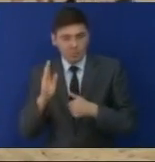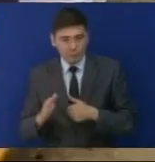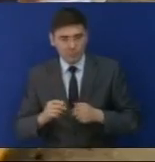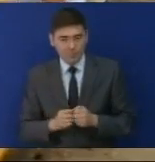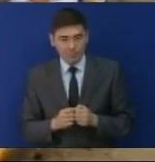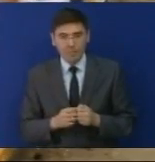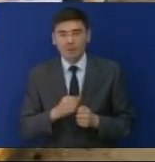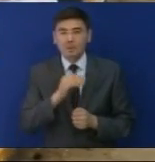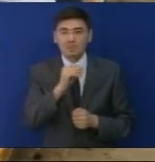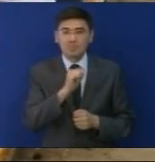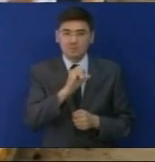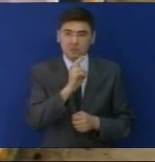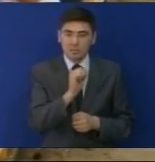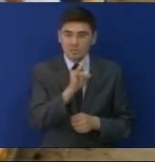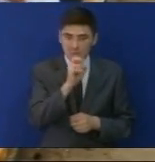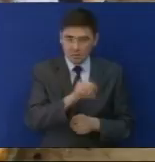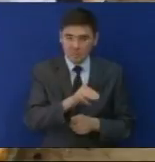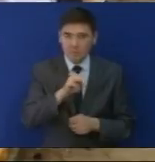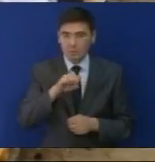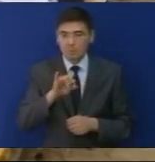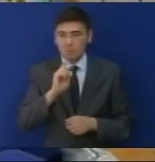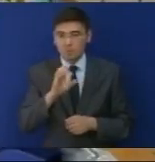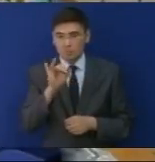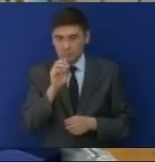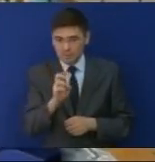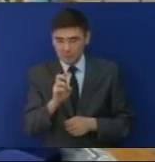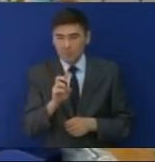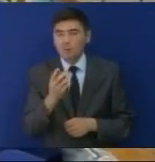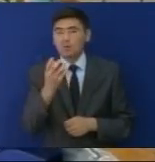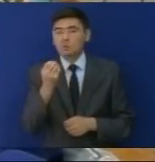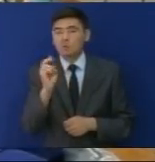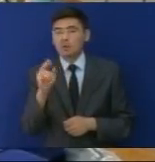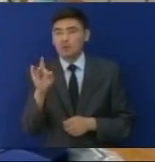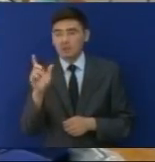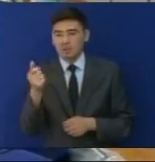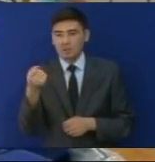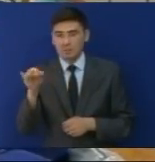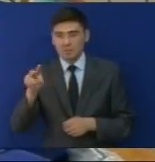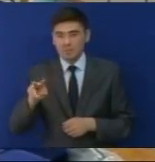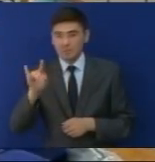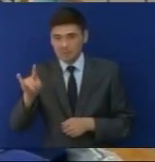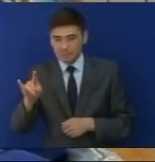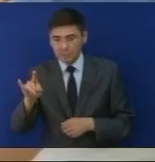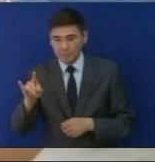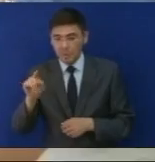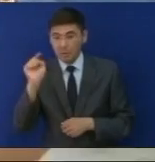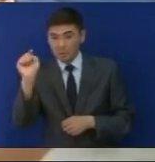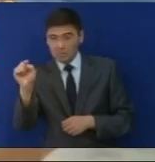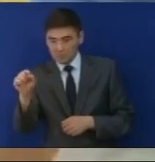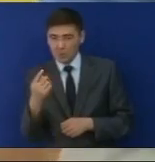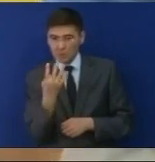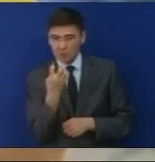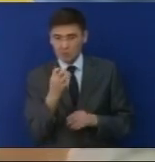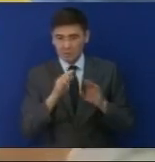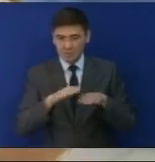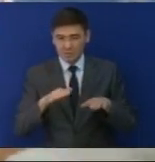лагерей «Радуга», «Жасханат» и «Турксиб», отдел образования сотрудничает и с санаторием «Карагайлы». Туда за один сезон путевки получили около 400 детей